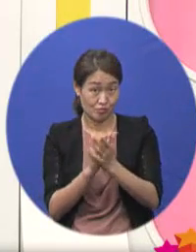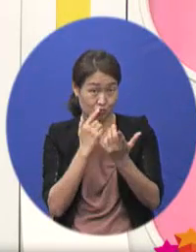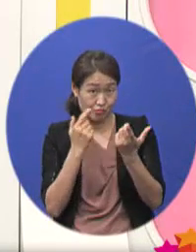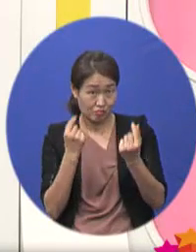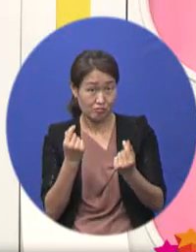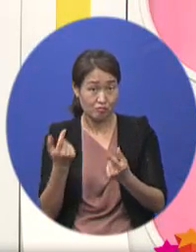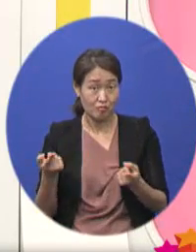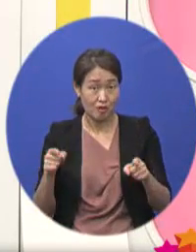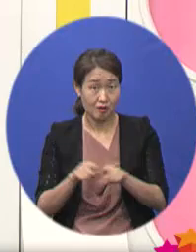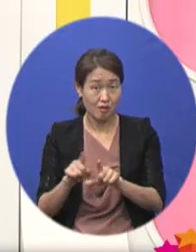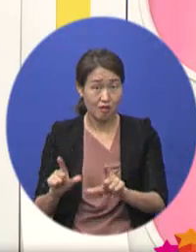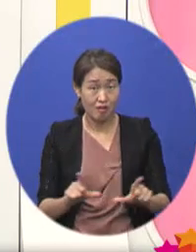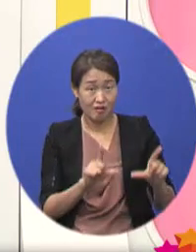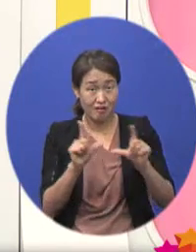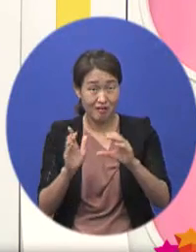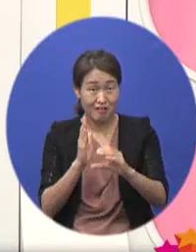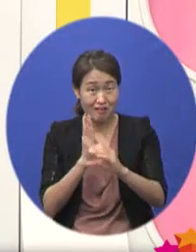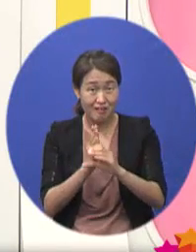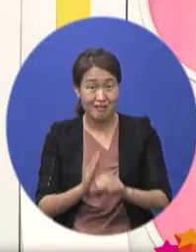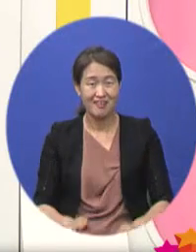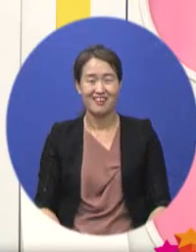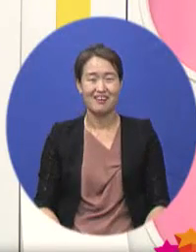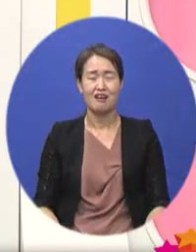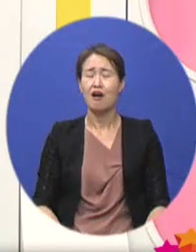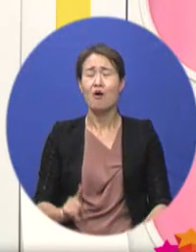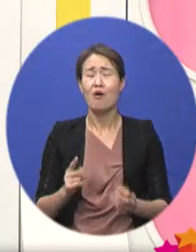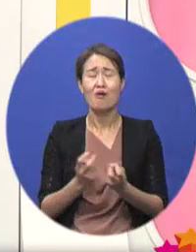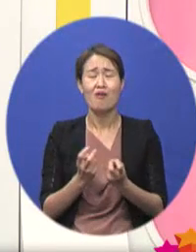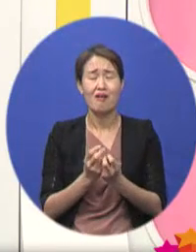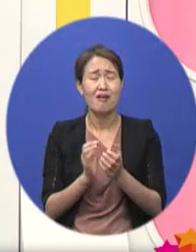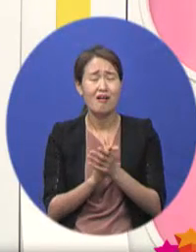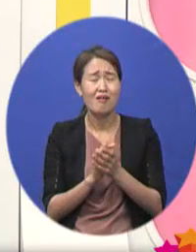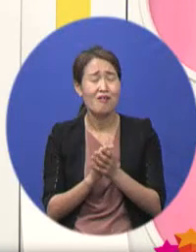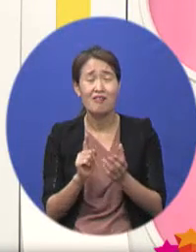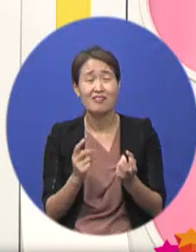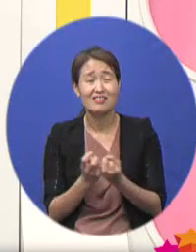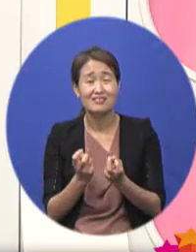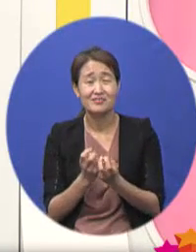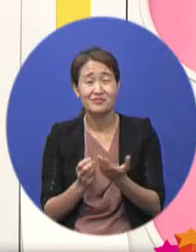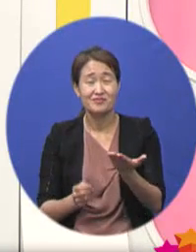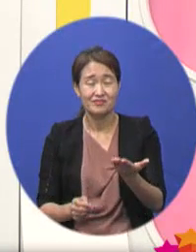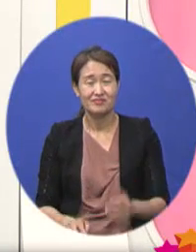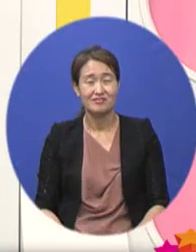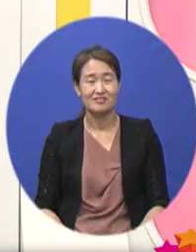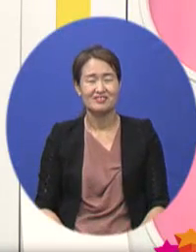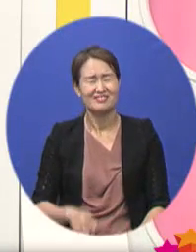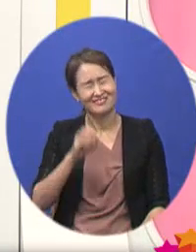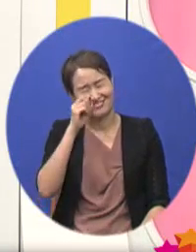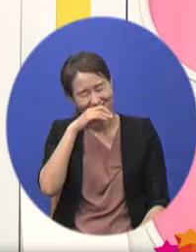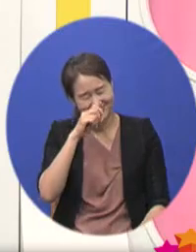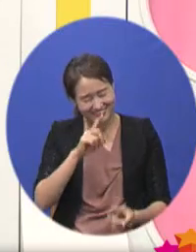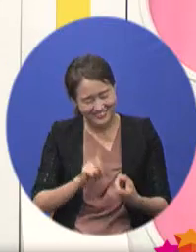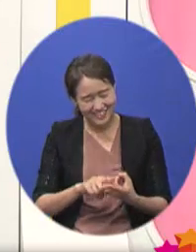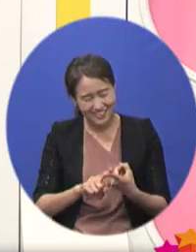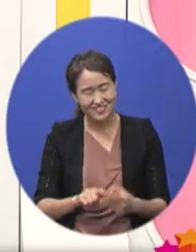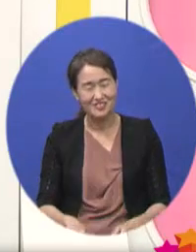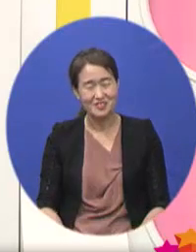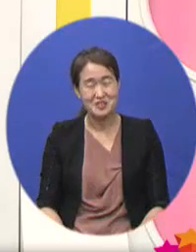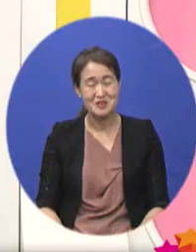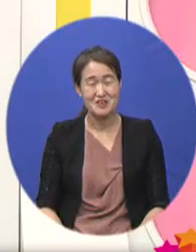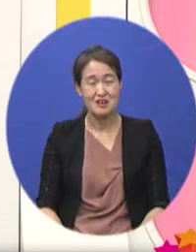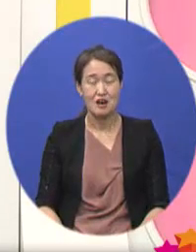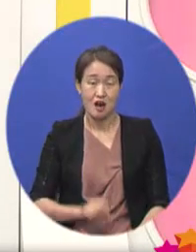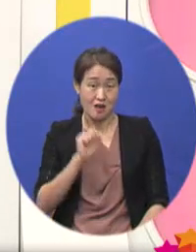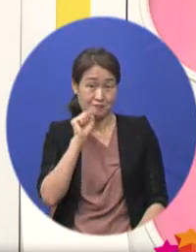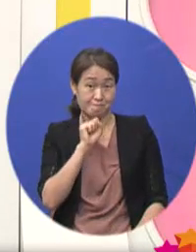지내세요? 네. 네. 어떻게 하면 이렇게 친구같이 지낼 수가 있나요? 다 하기 나름이죠. 그러네. 아니